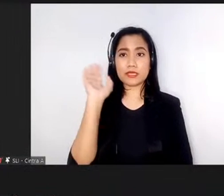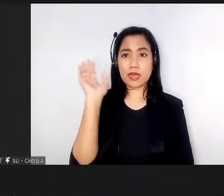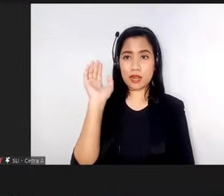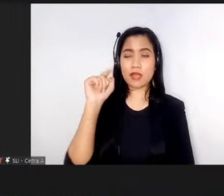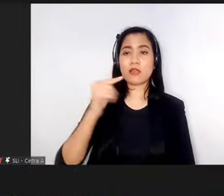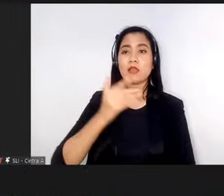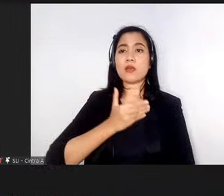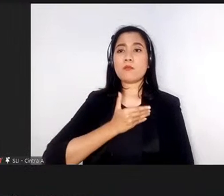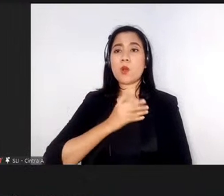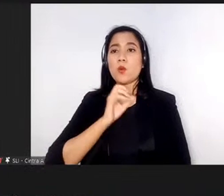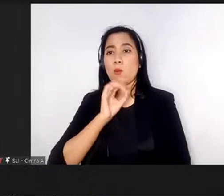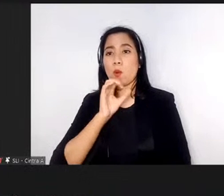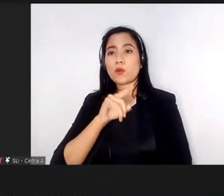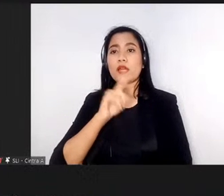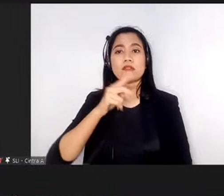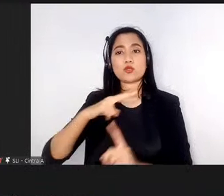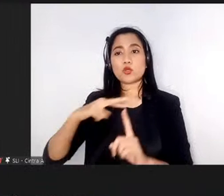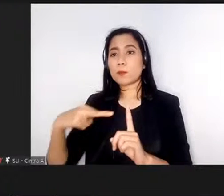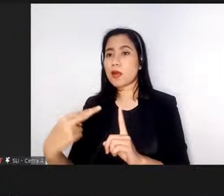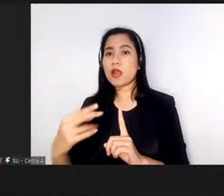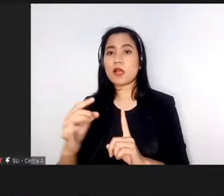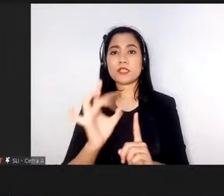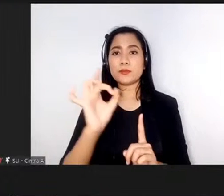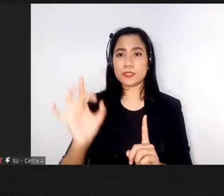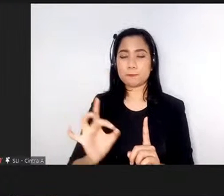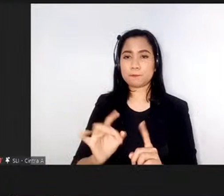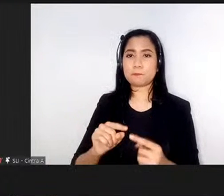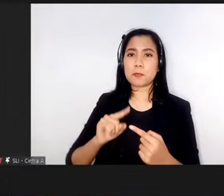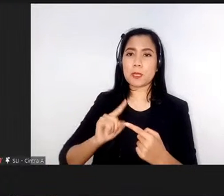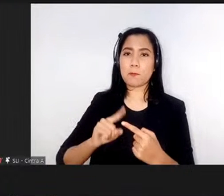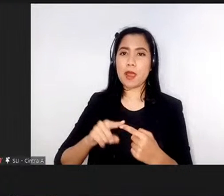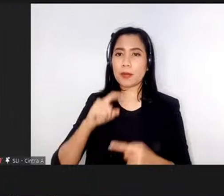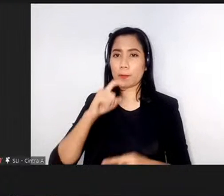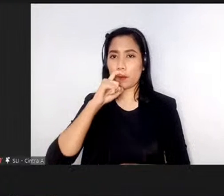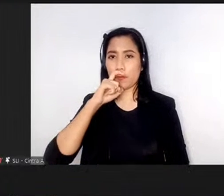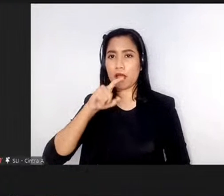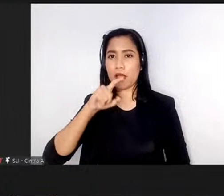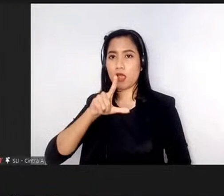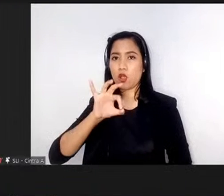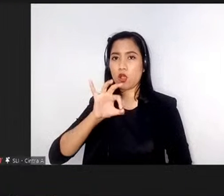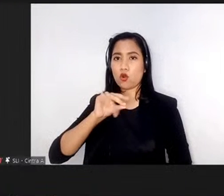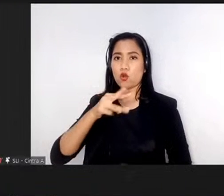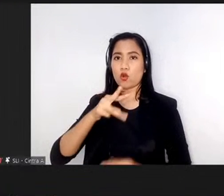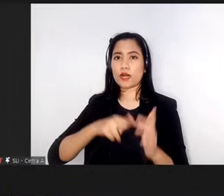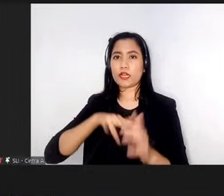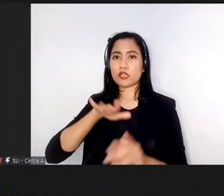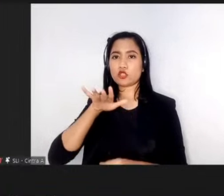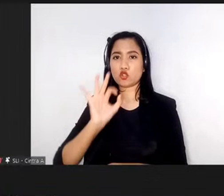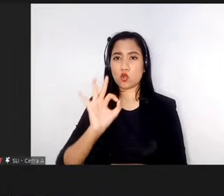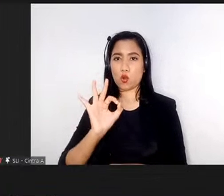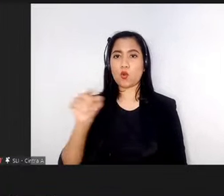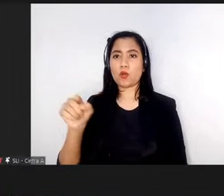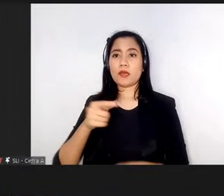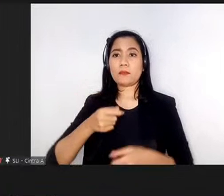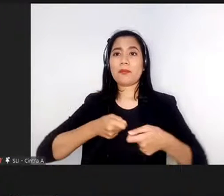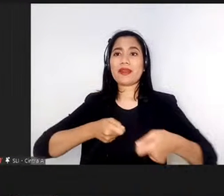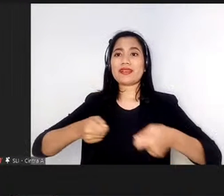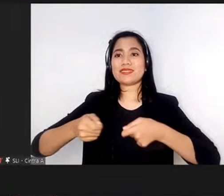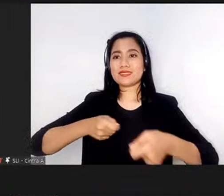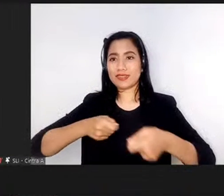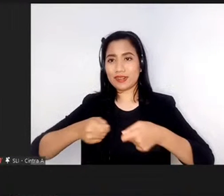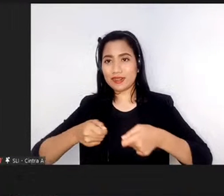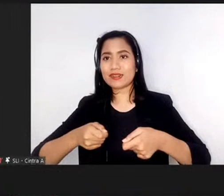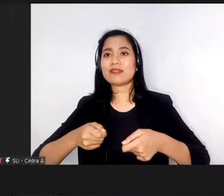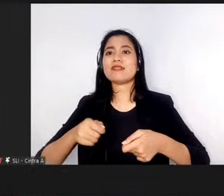paparan dari berbagai sudut tandang yang pertama ada Bapak lorenzoinati Manager development dan knowledge